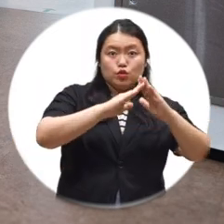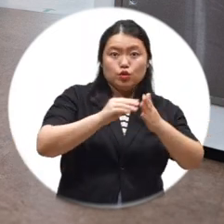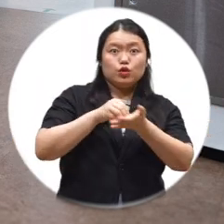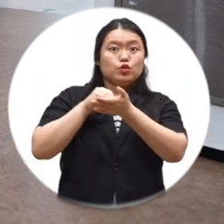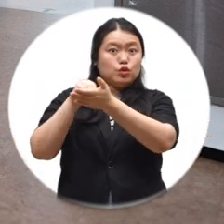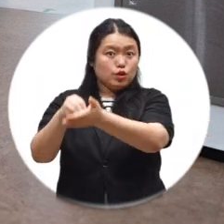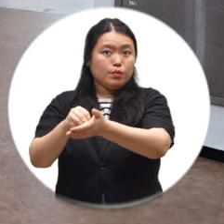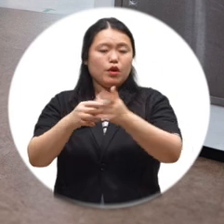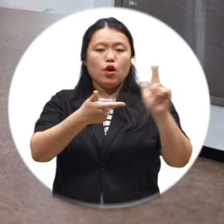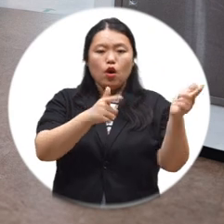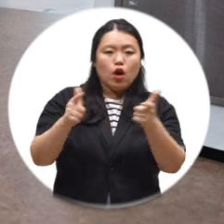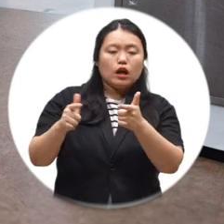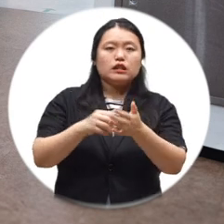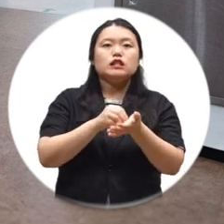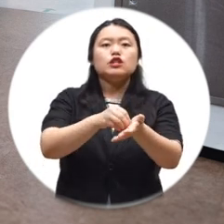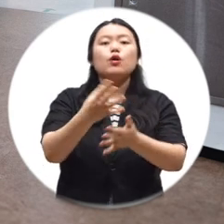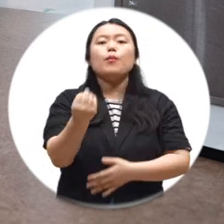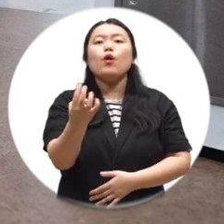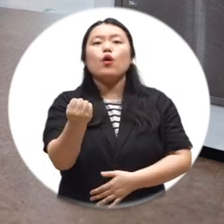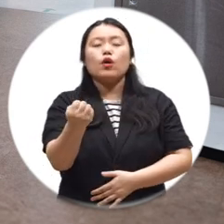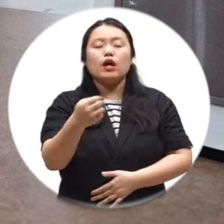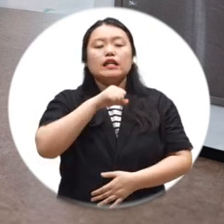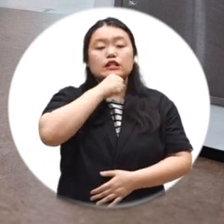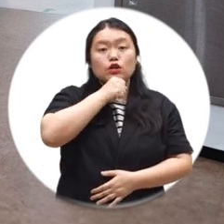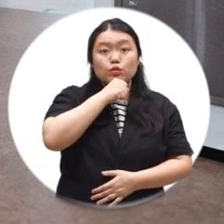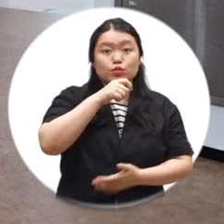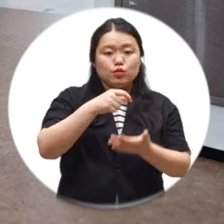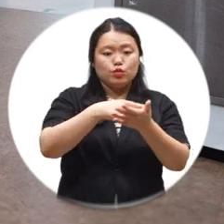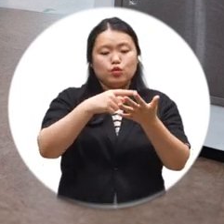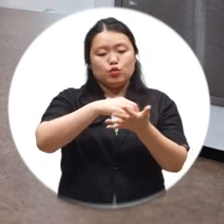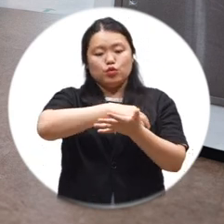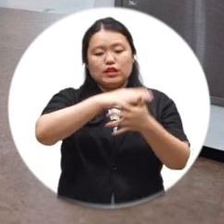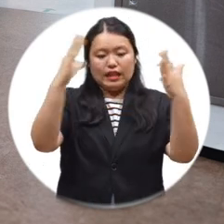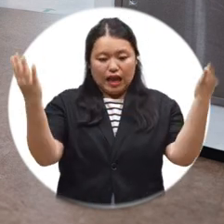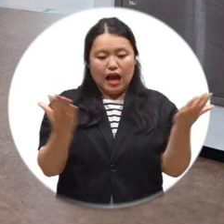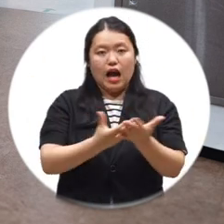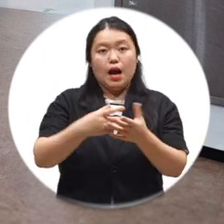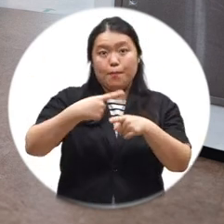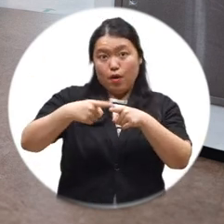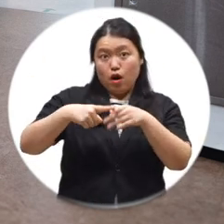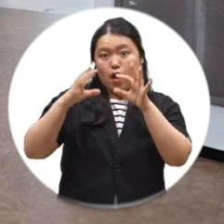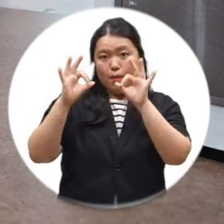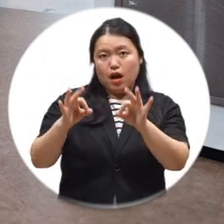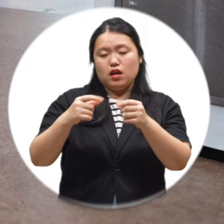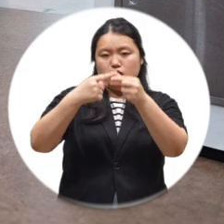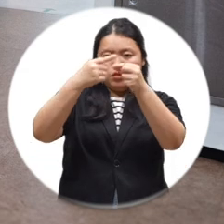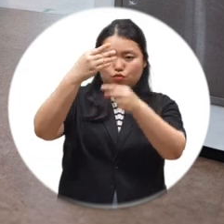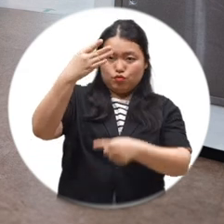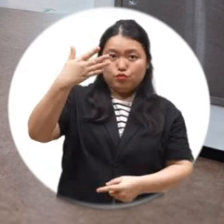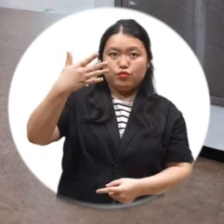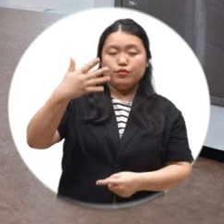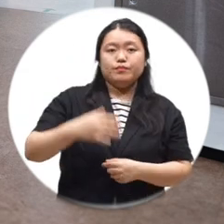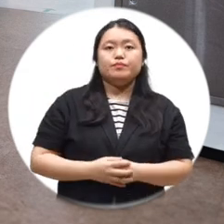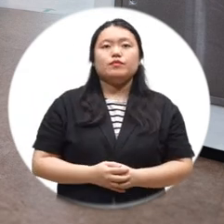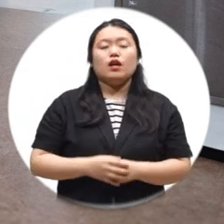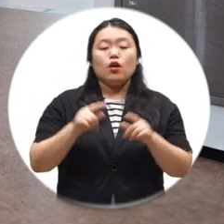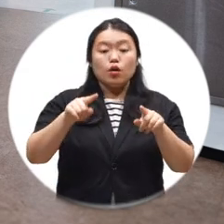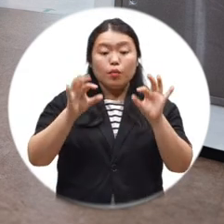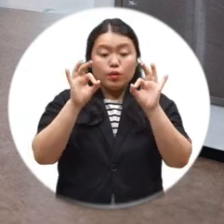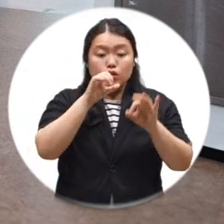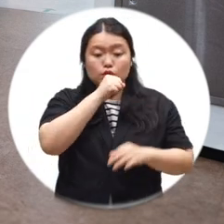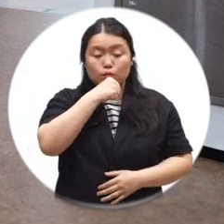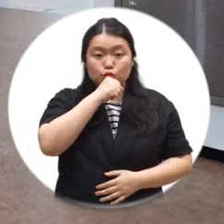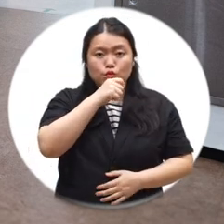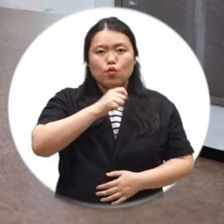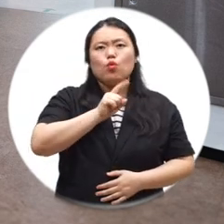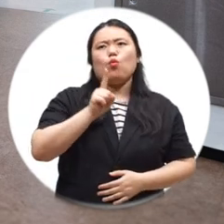실적, 상용직 취업 실적 등 여성 일자리 추진 실적을 종합적으로 평가해 순위를 매깁니다. 이런 평가에서